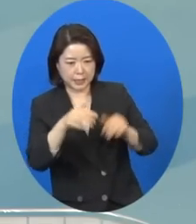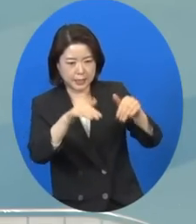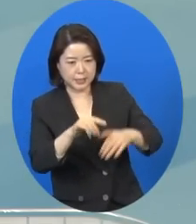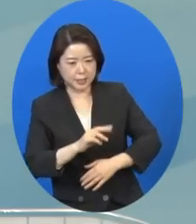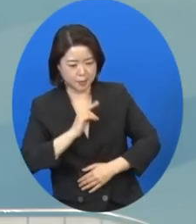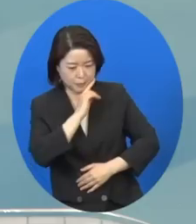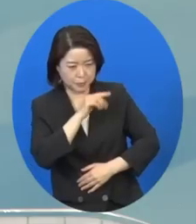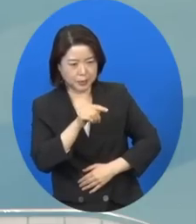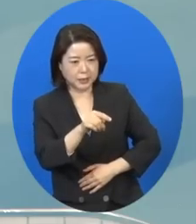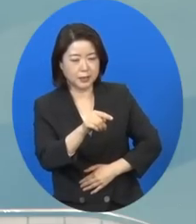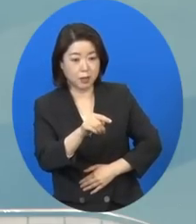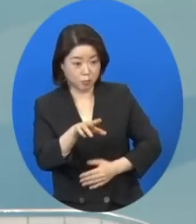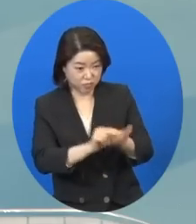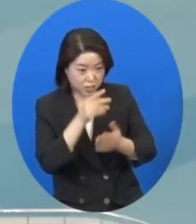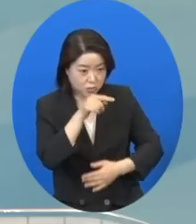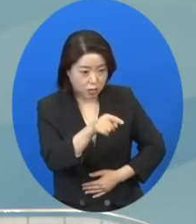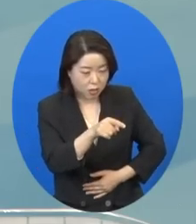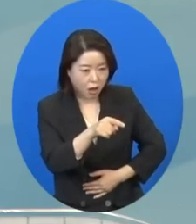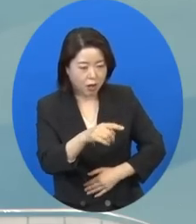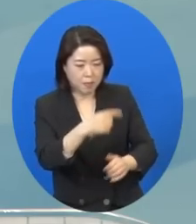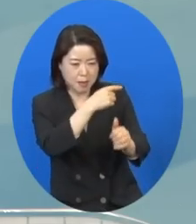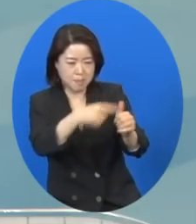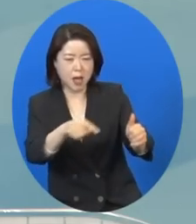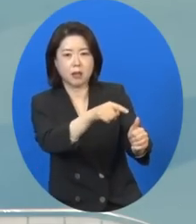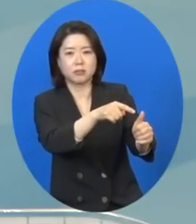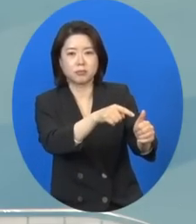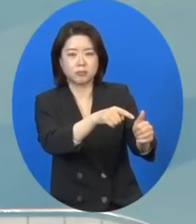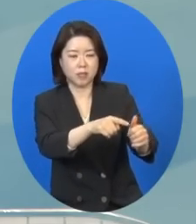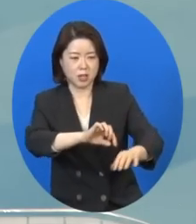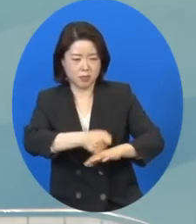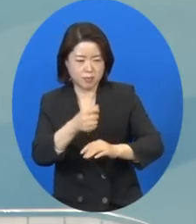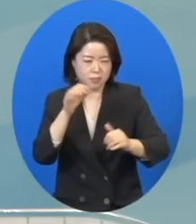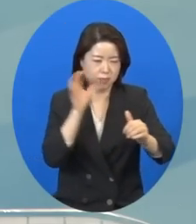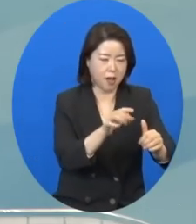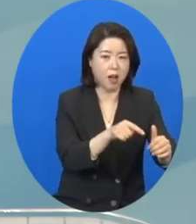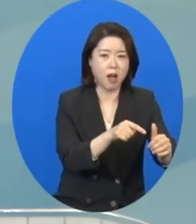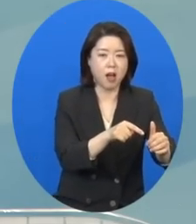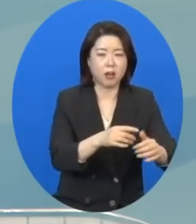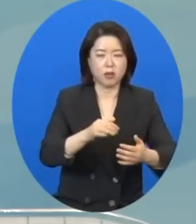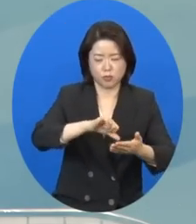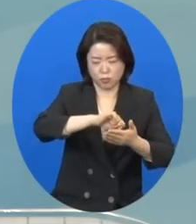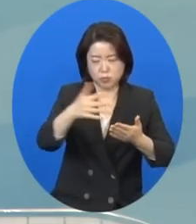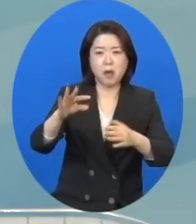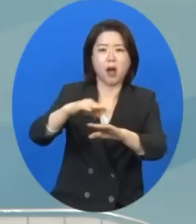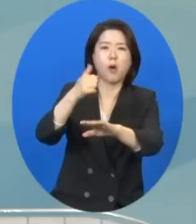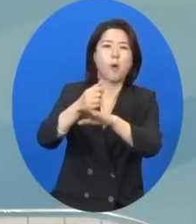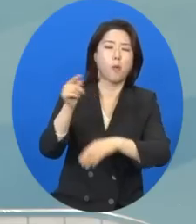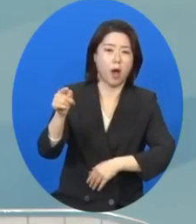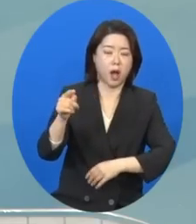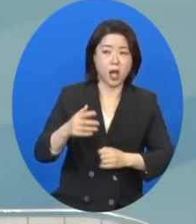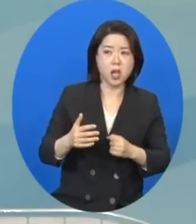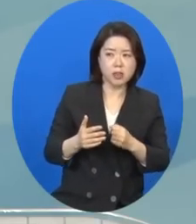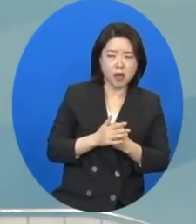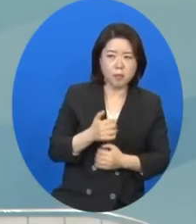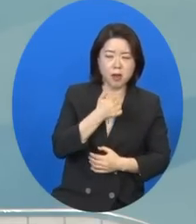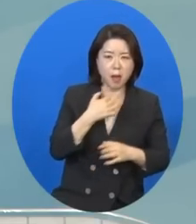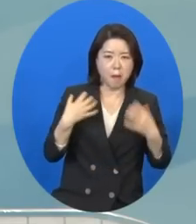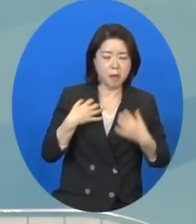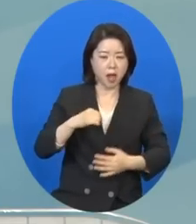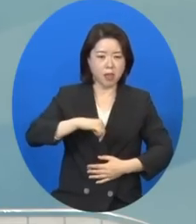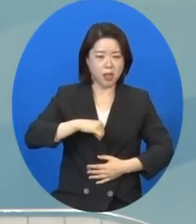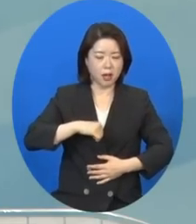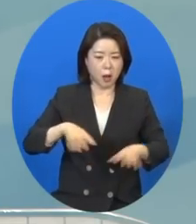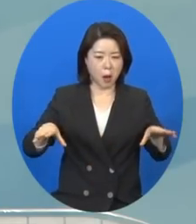그래서 뭔가 문제가 있다 싶으면 그를 죽이기도 하고 형벌을 가하는 자로 유명했지요 빌라도는 자신의